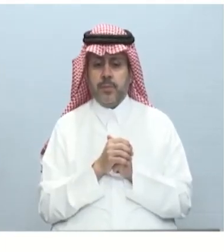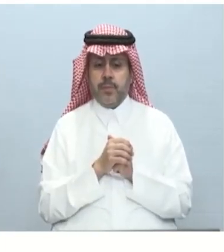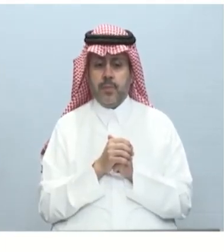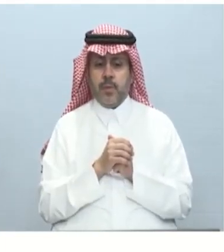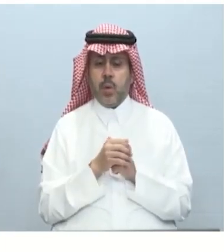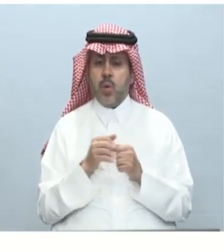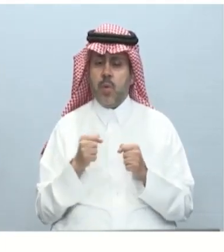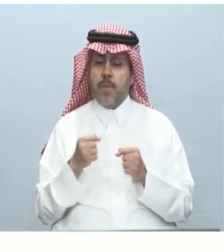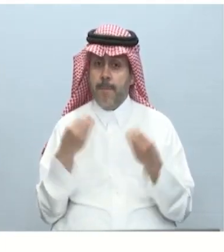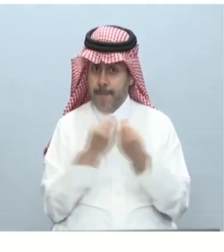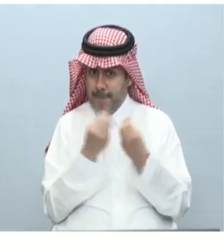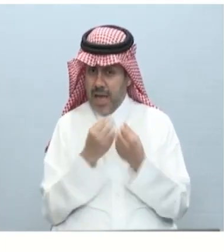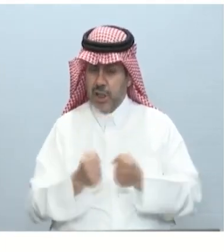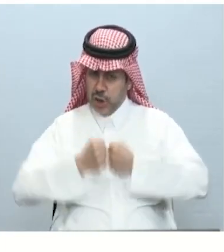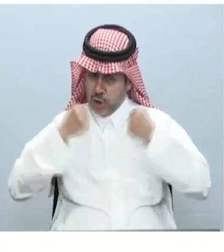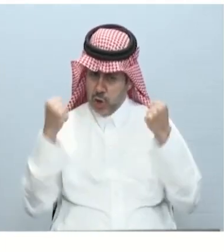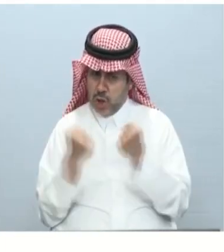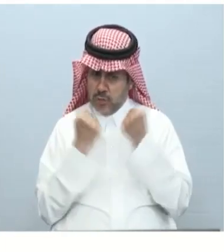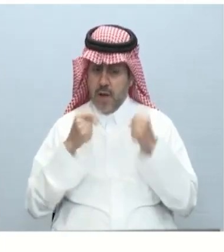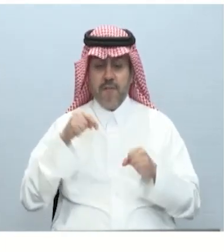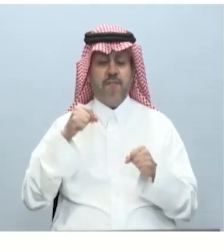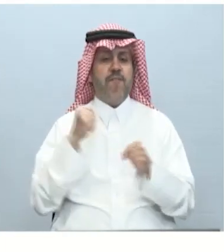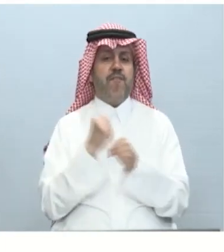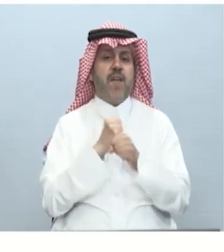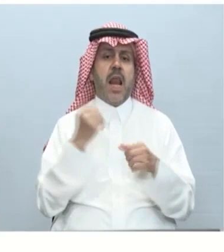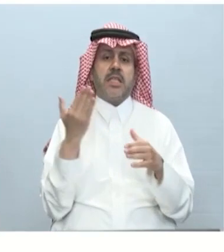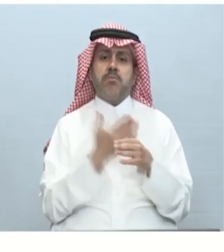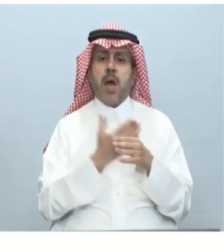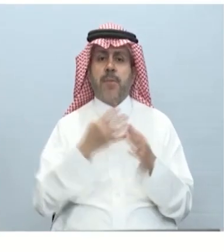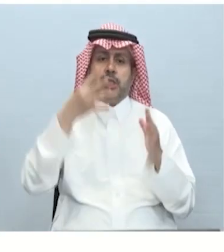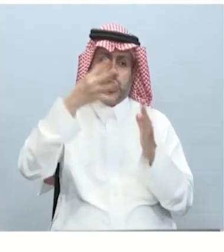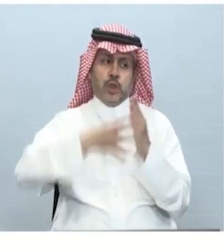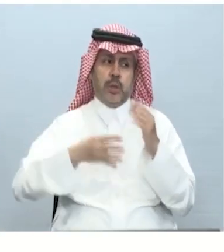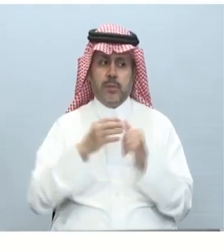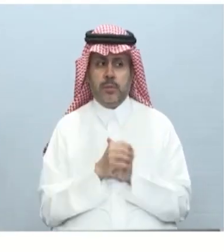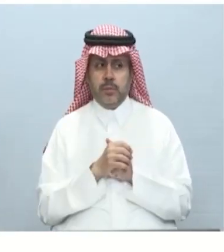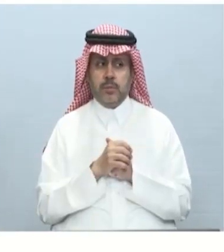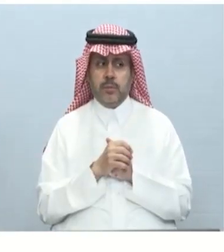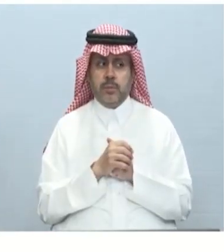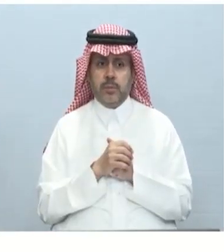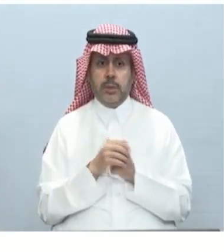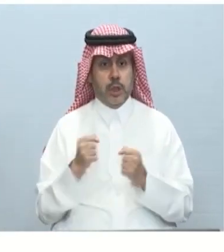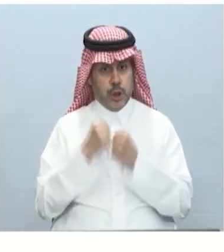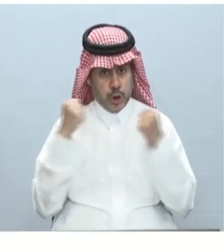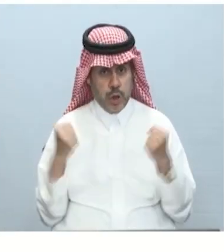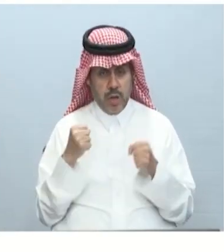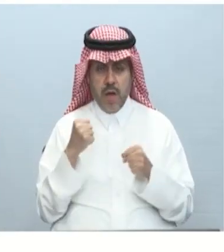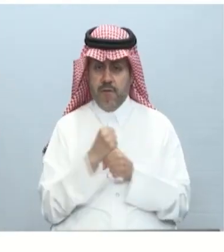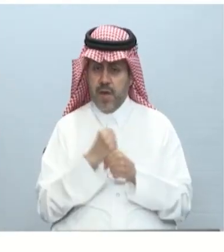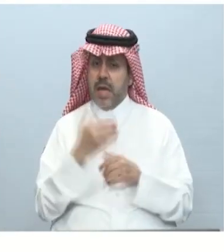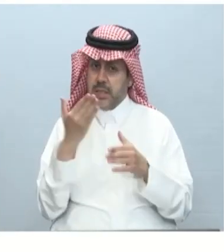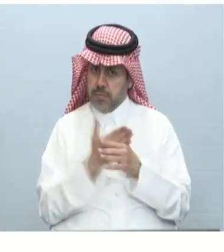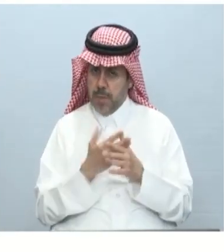ايضا مع الاجتهاد في فعل الاسباب المشروعه مع الاجتهاد في فعل